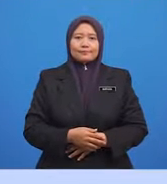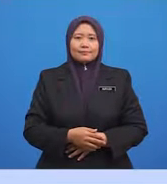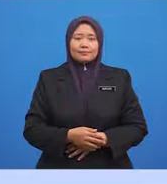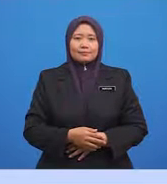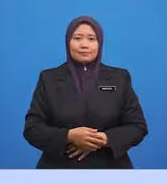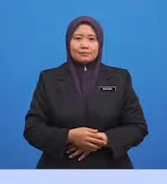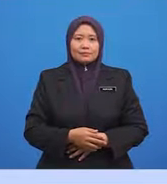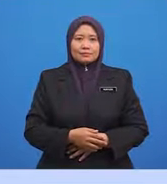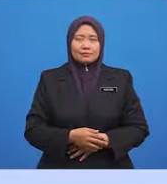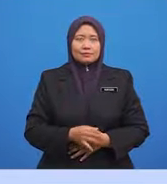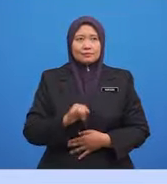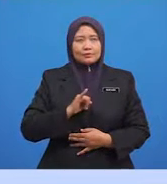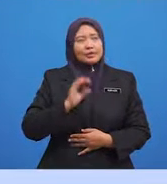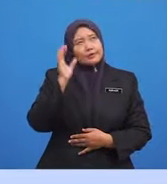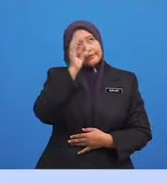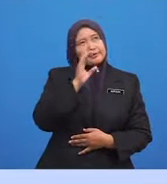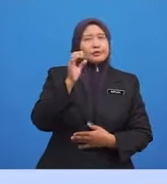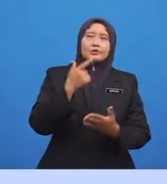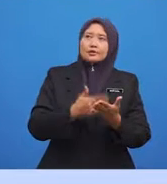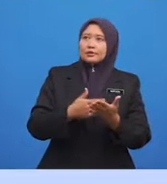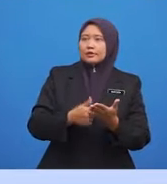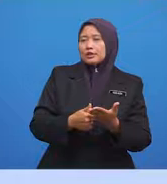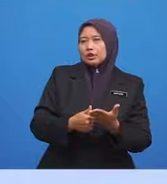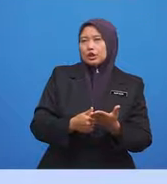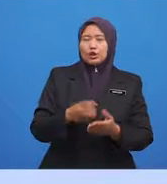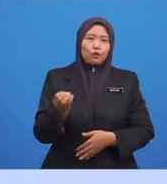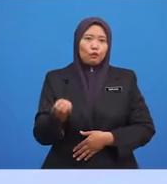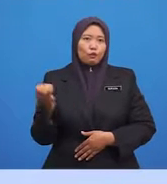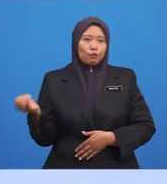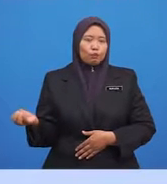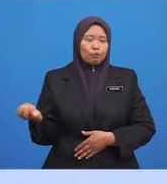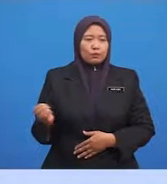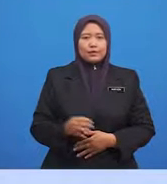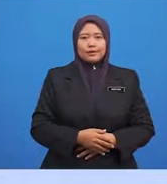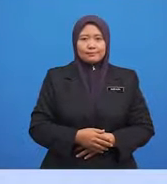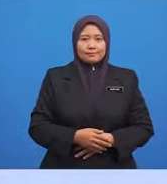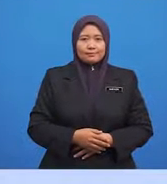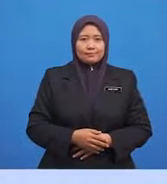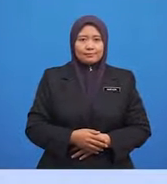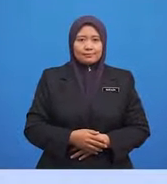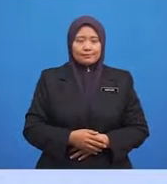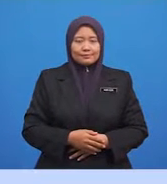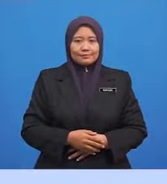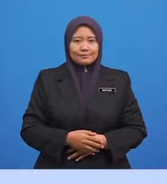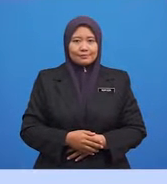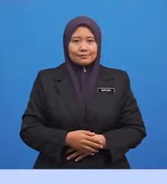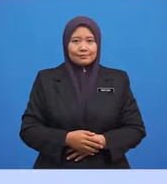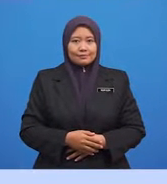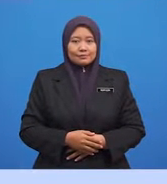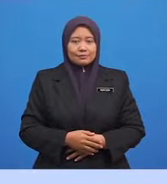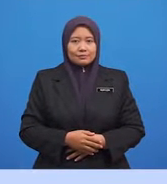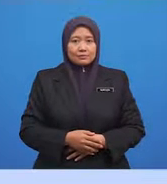Cikgu cari lagi ya contoh objek yang ada di persekitaran cikgu.